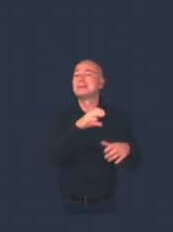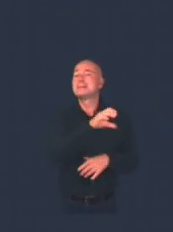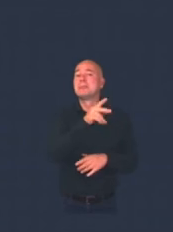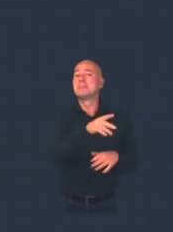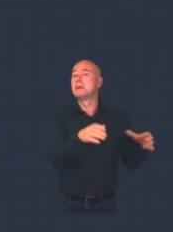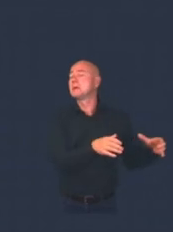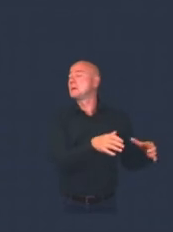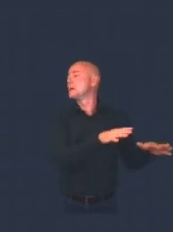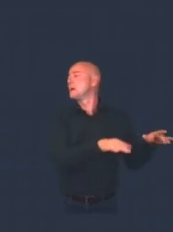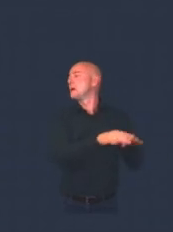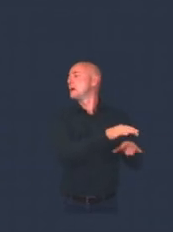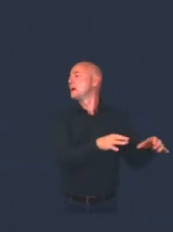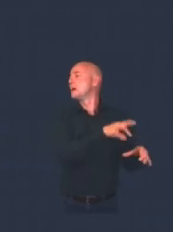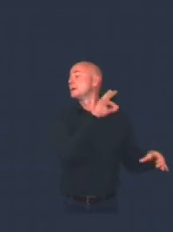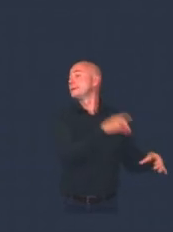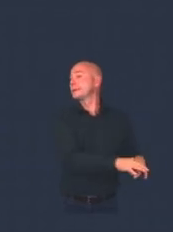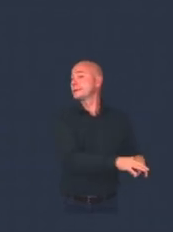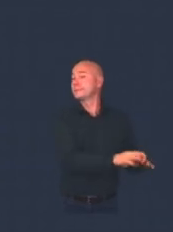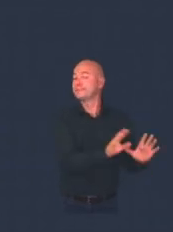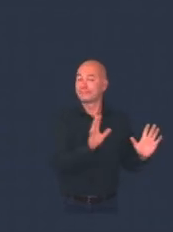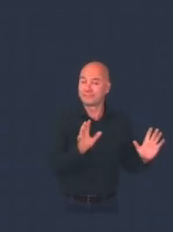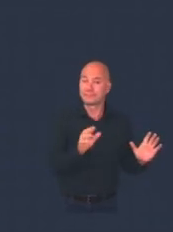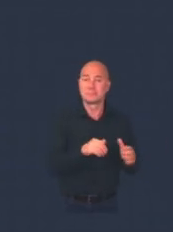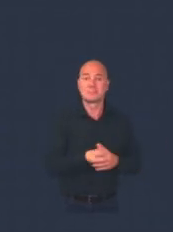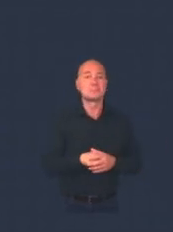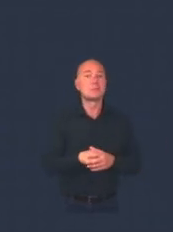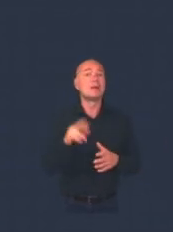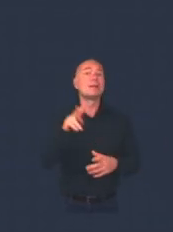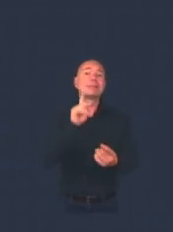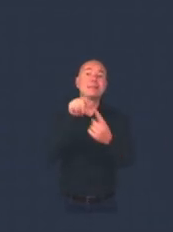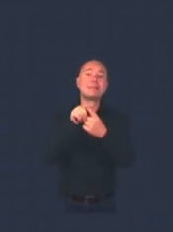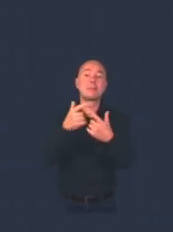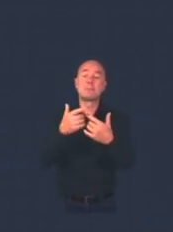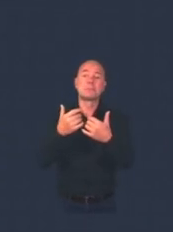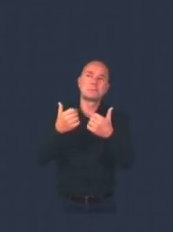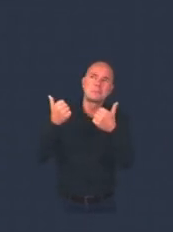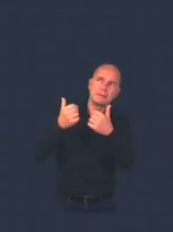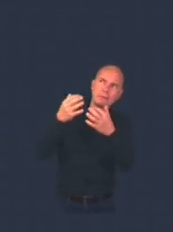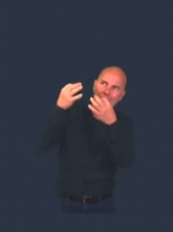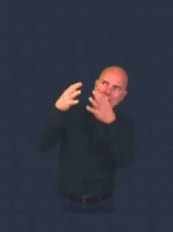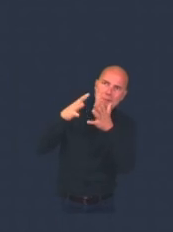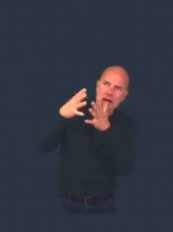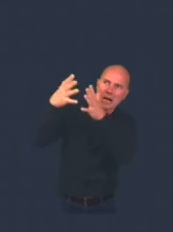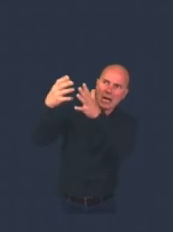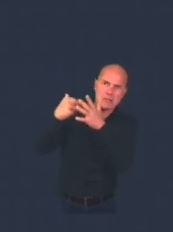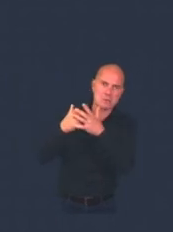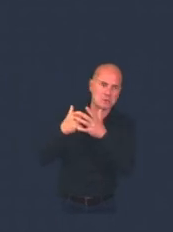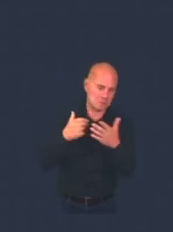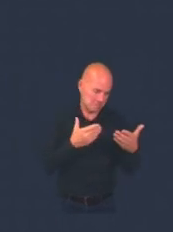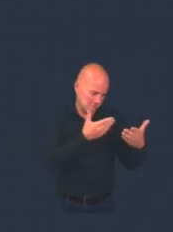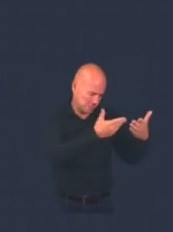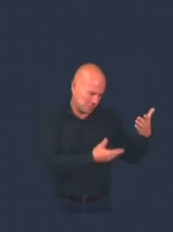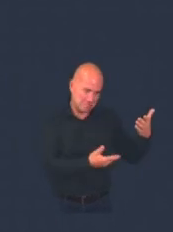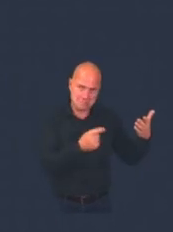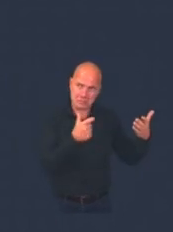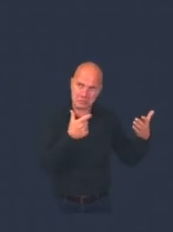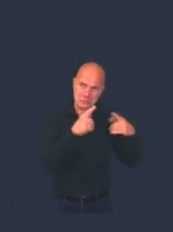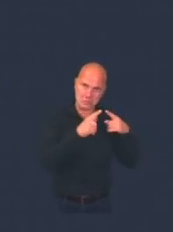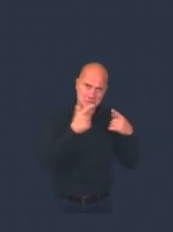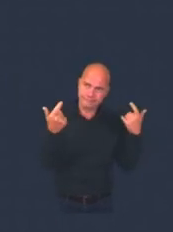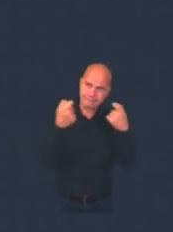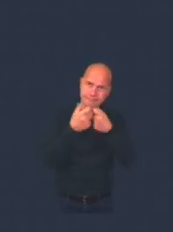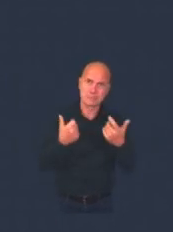permanente. Pas grand-chose dans ce plan montagne pour faire face aux défis climatiques qui s'imposent. Le besoin de se projeter dans un avenir plus durable des territoires pour